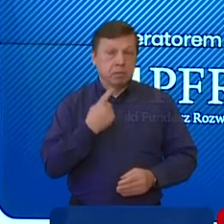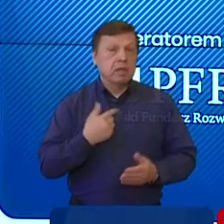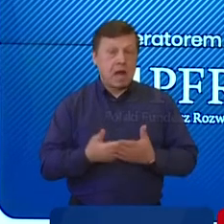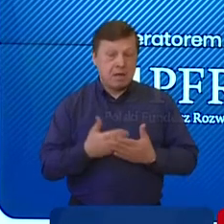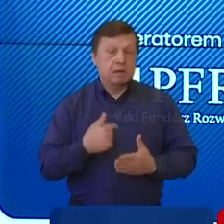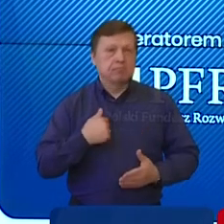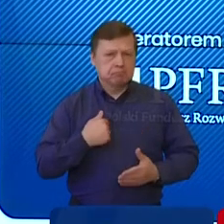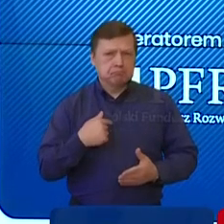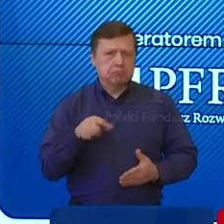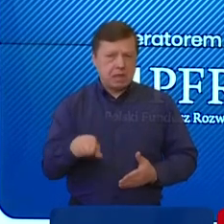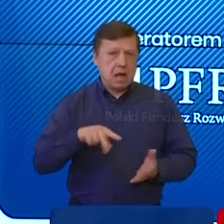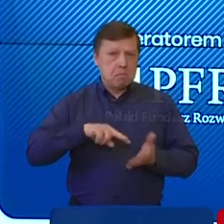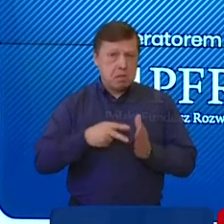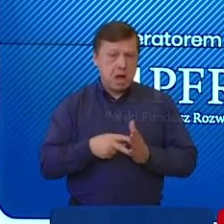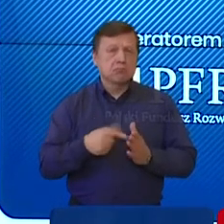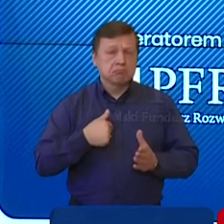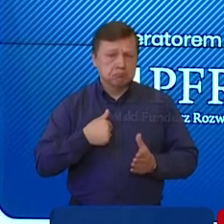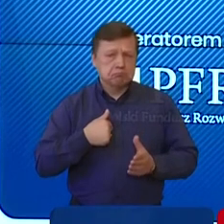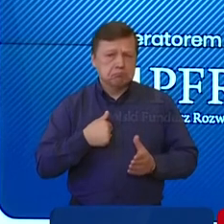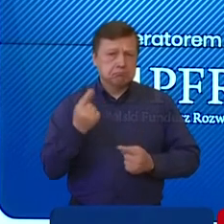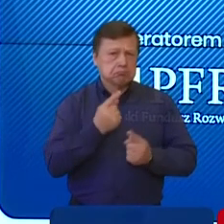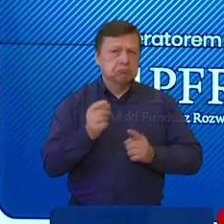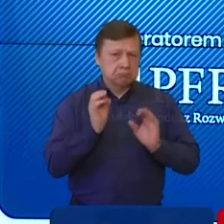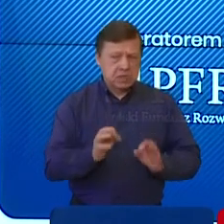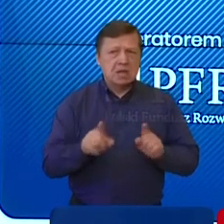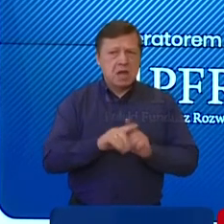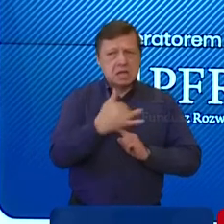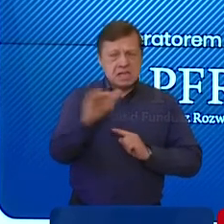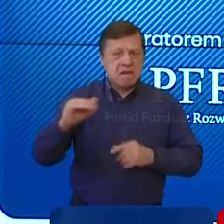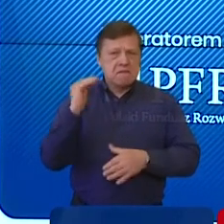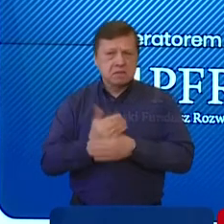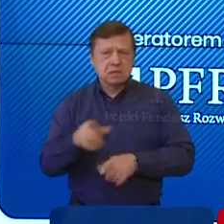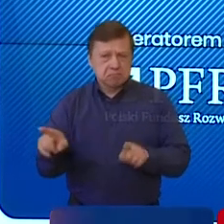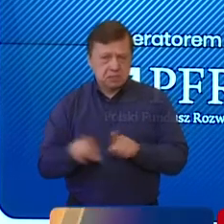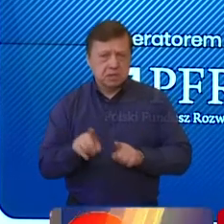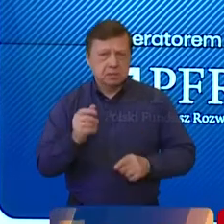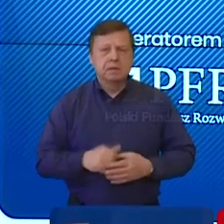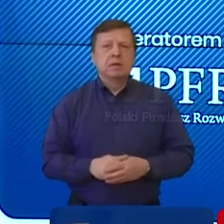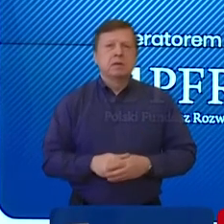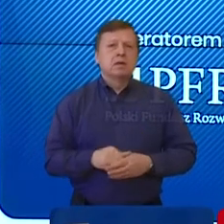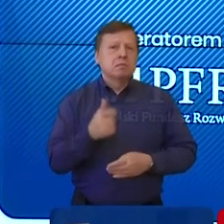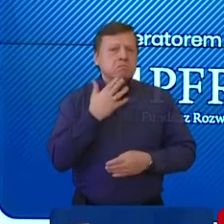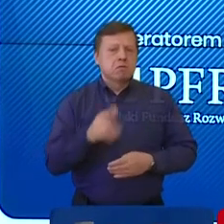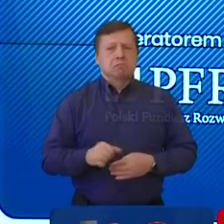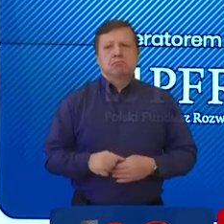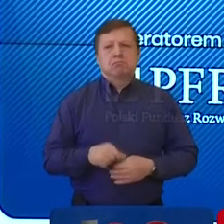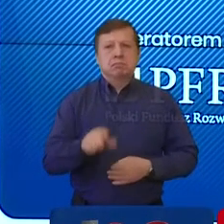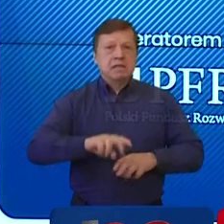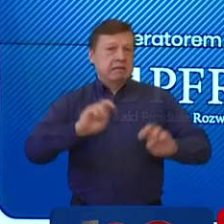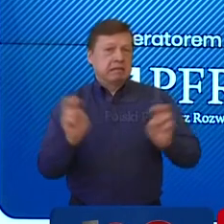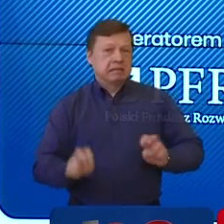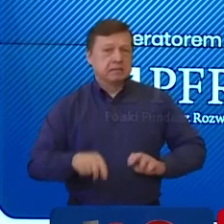takie założenie, wiemy, że znaczna część firm, tak jak powiedziałem, ten kryzys globalny jest